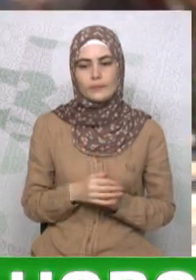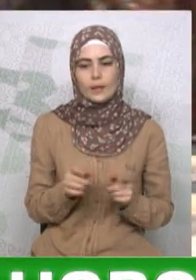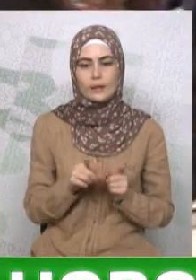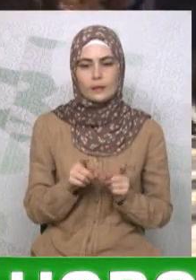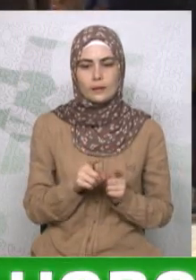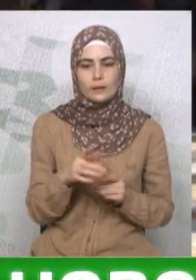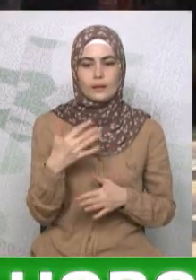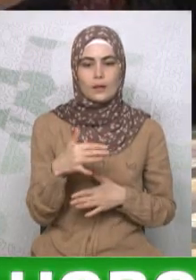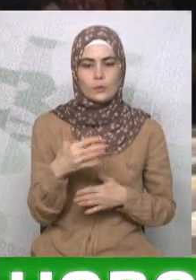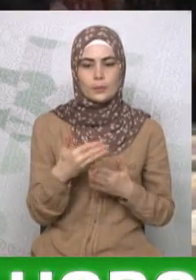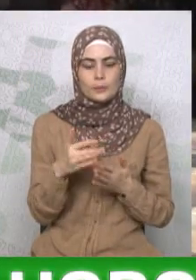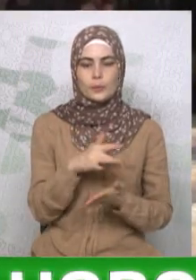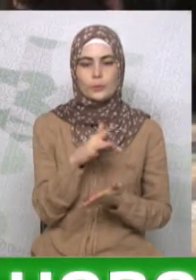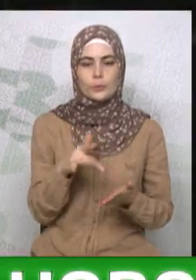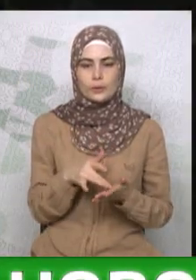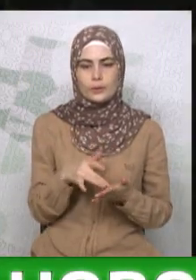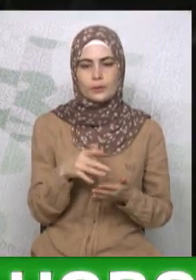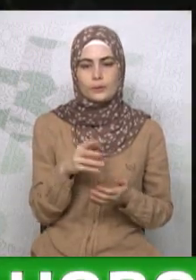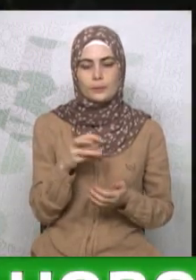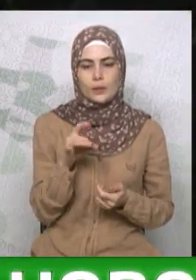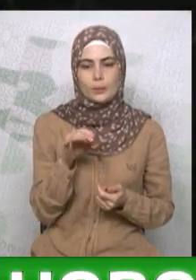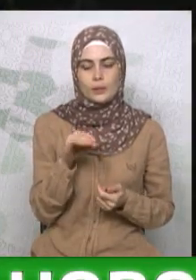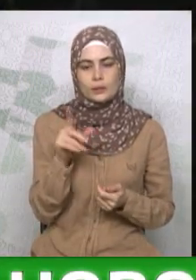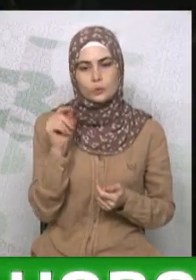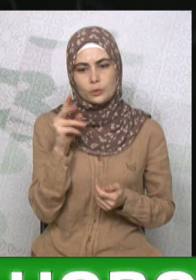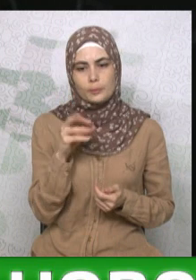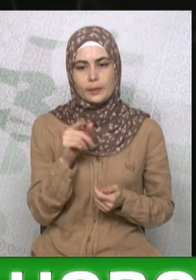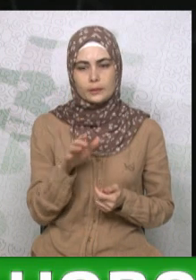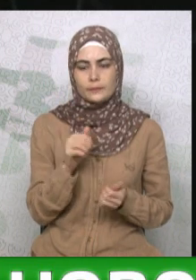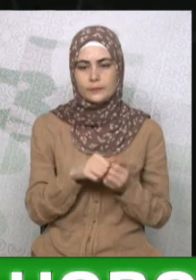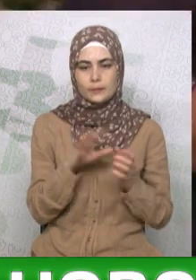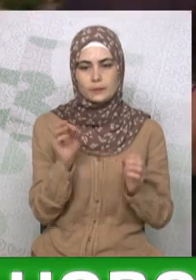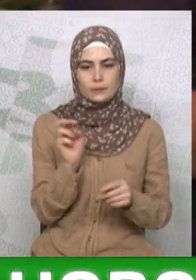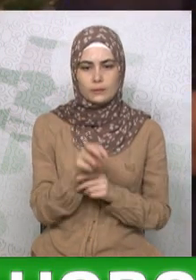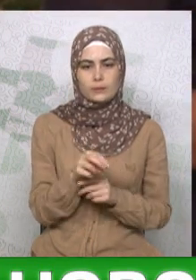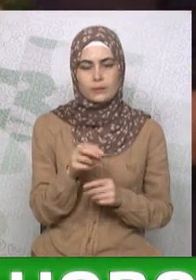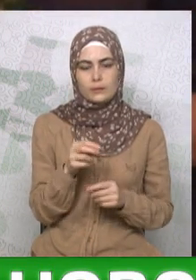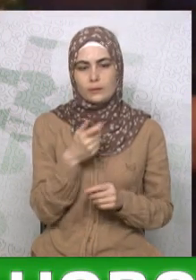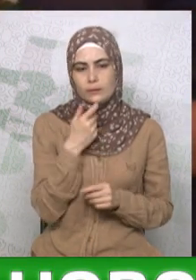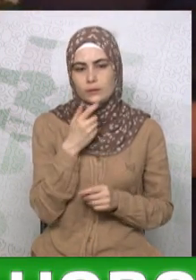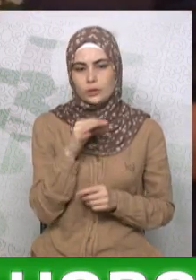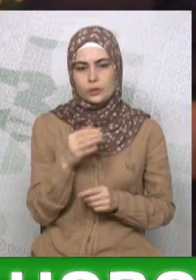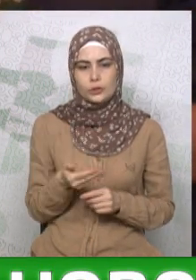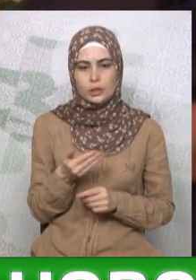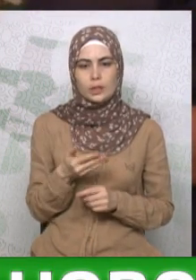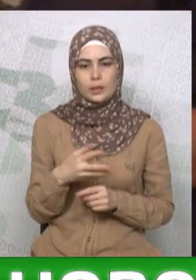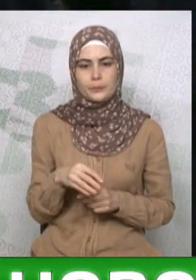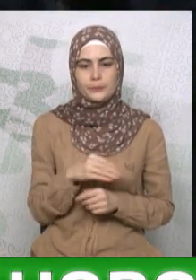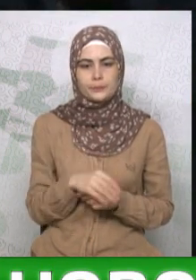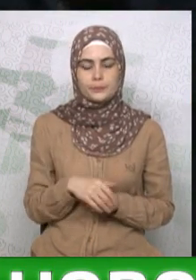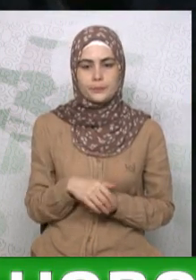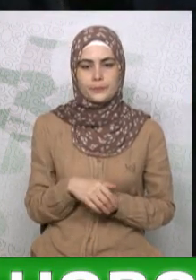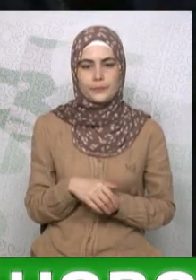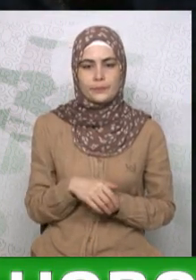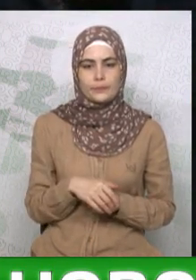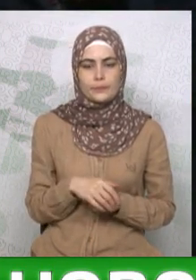на улицах города, там Сунджи или Магаса, они всегда привлекают жителей. Поэтому за счет этого, потом еще